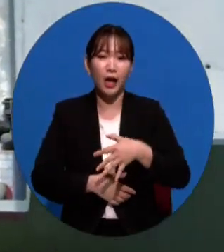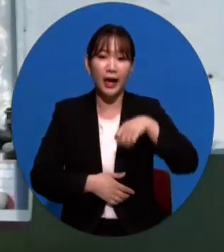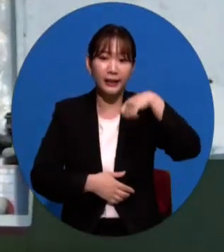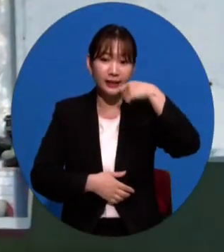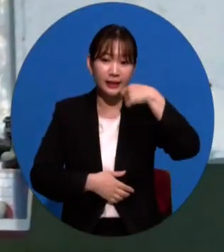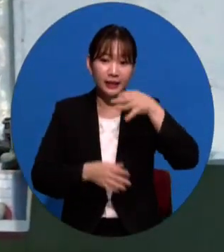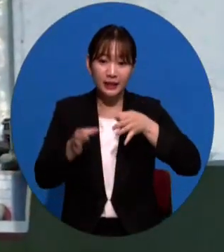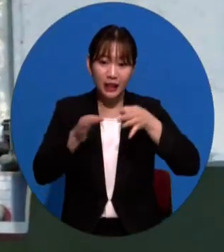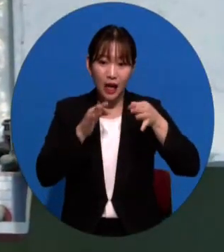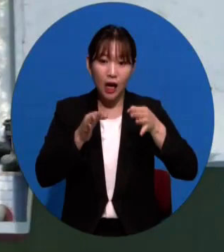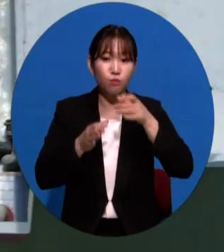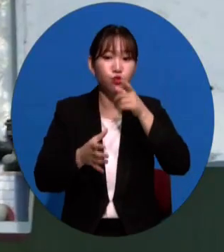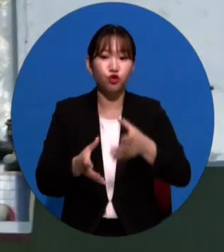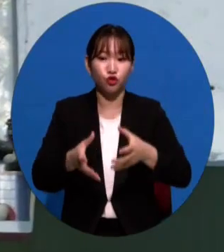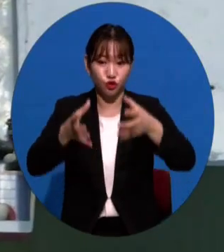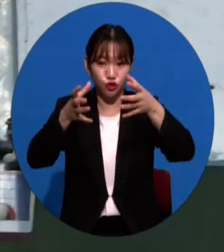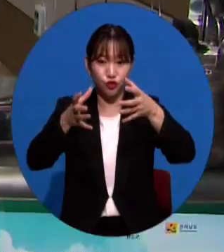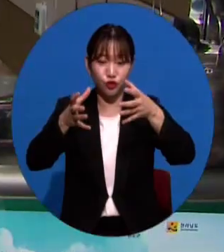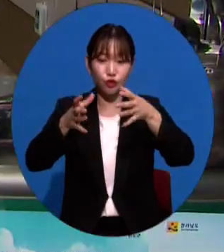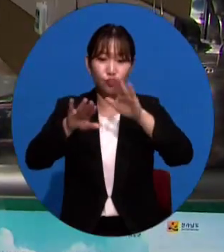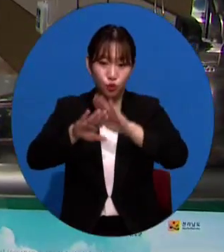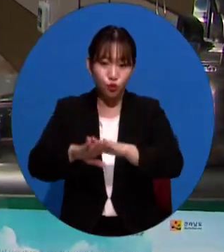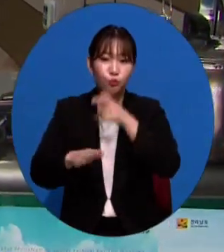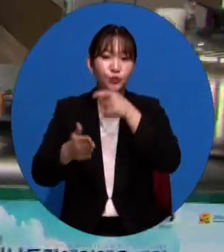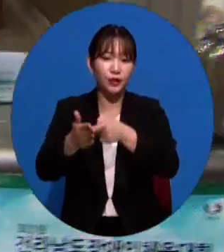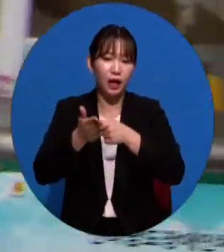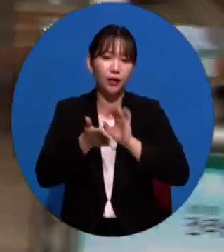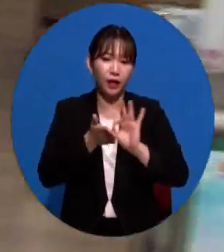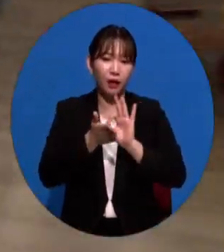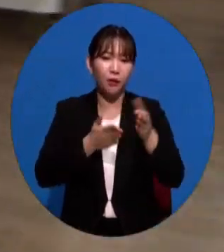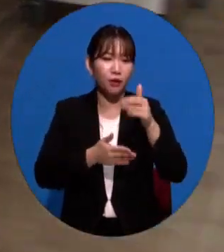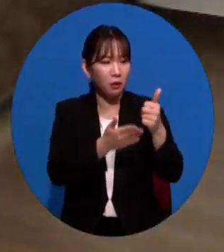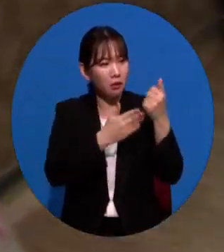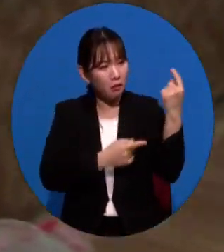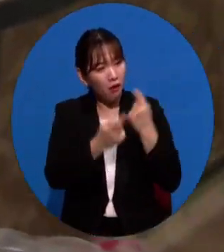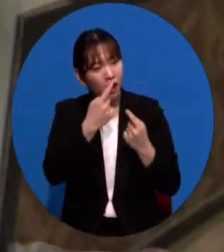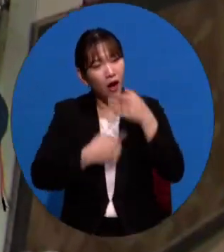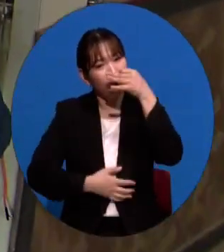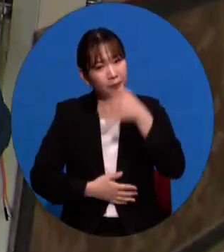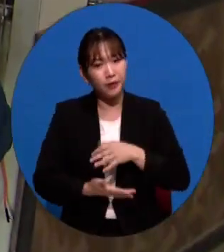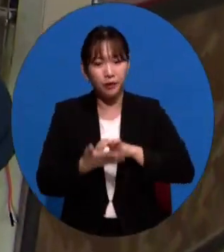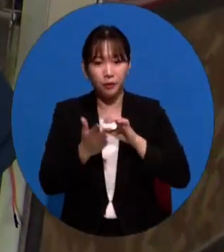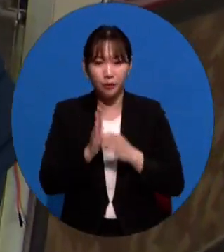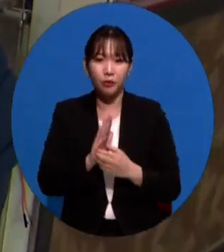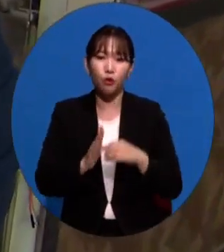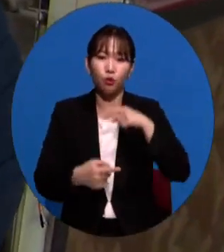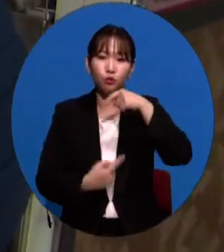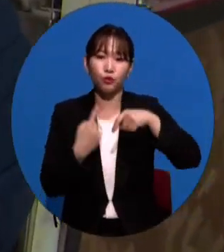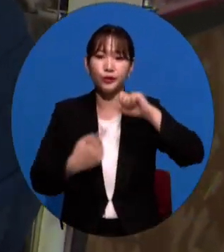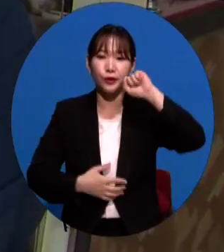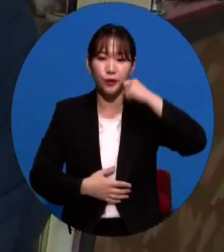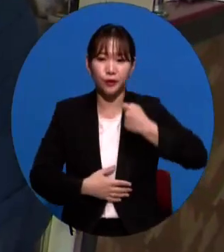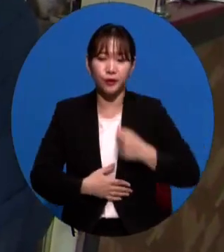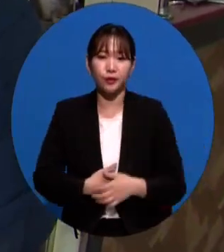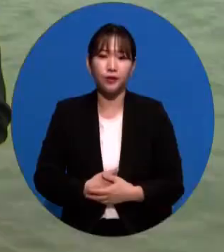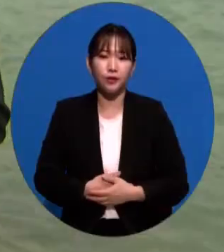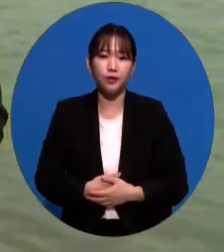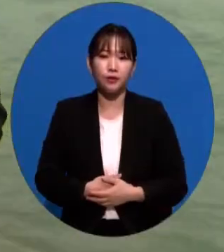옥상에 물탱크를 마련해 물을 아껴 사용하고 있지만 손님 받기가 버거울 정도로 식당 운영에 어려움을 겪고 있습니다.